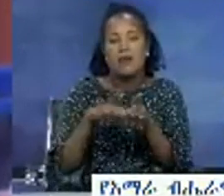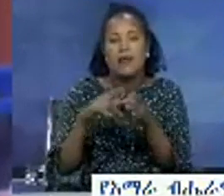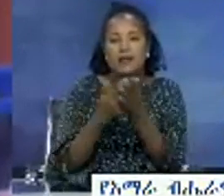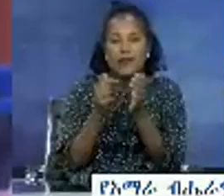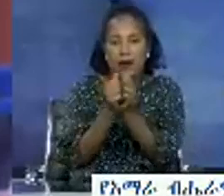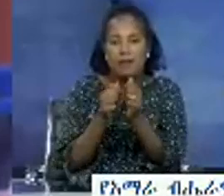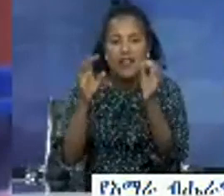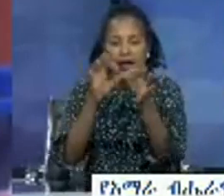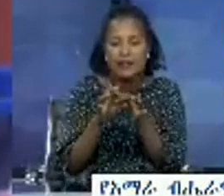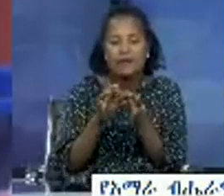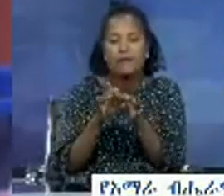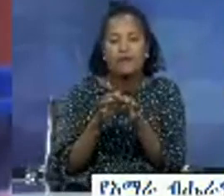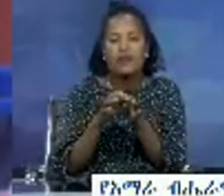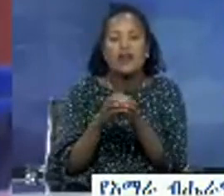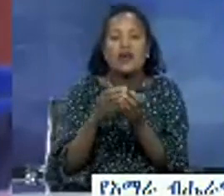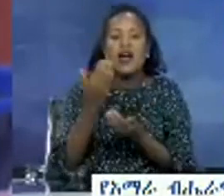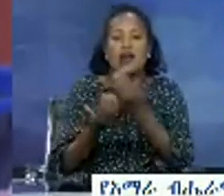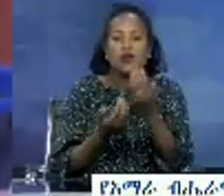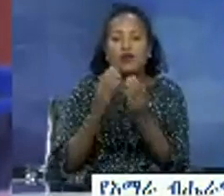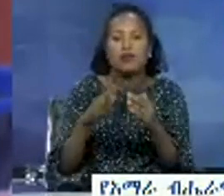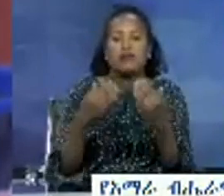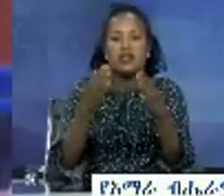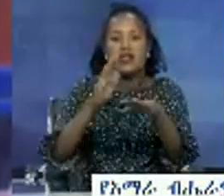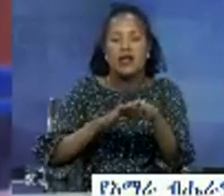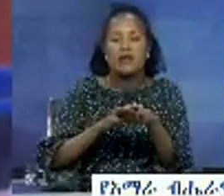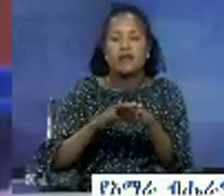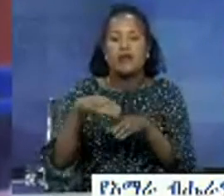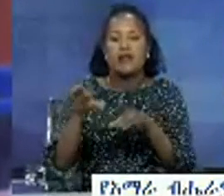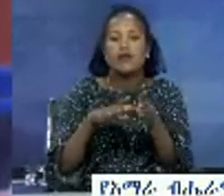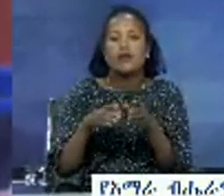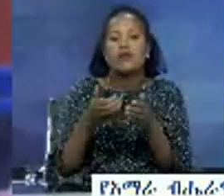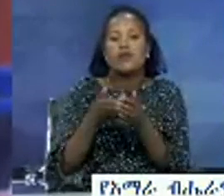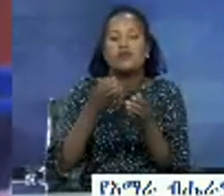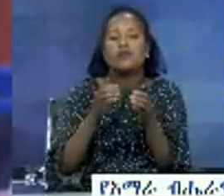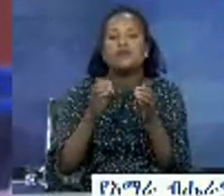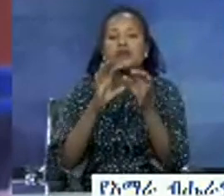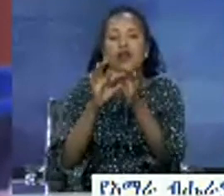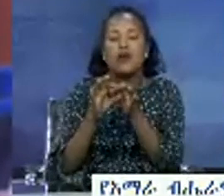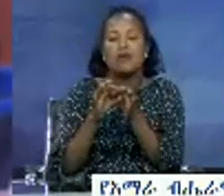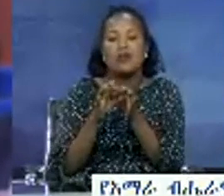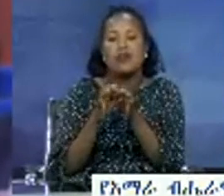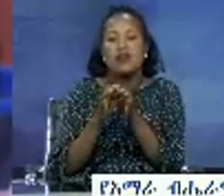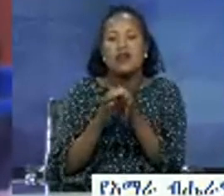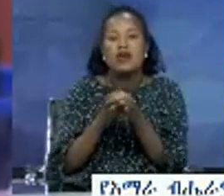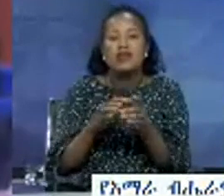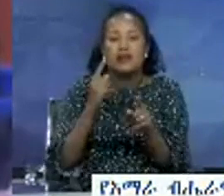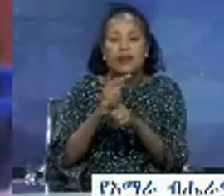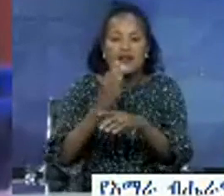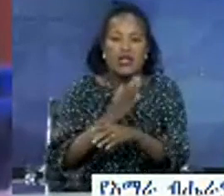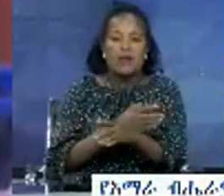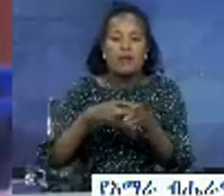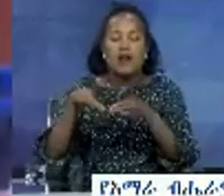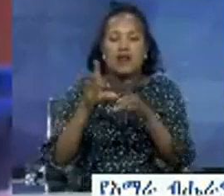ጋር በተያያዘም አገልግሎት በመስጠት ላይ ያሉ ማህበራዊና ኢኮኖሚያዊ የመሰረተ ልማት አውታሮችን ተገቢው ጥገና እንዲደረግላቸው